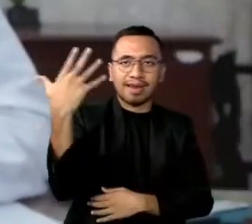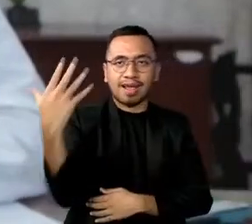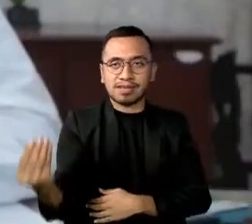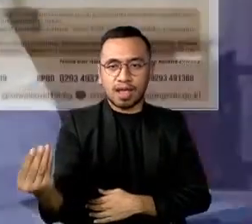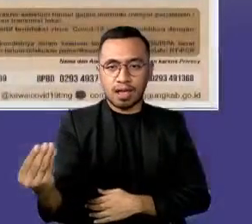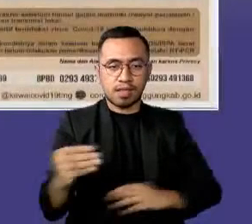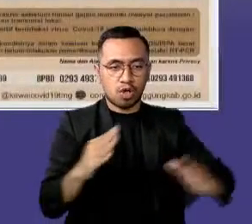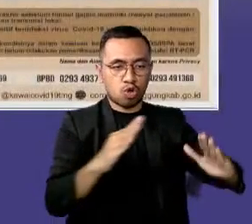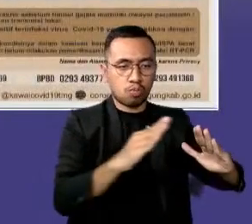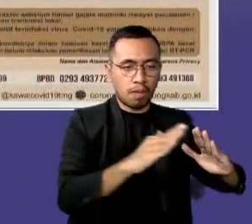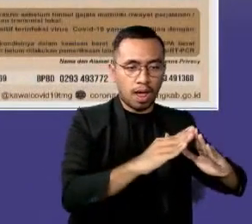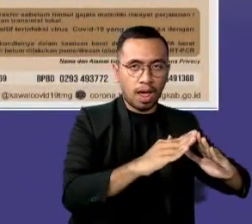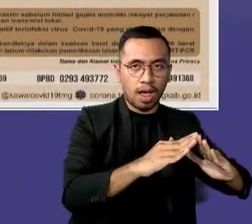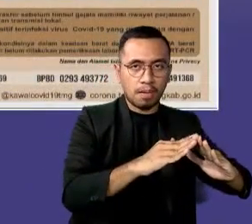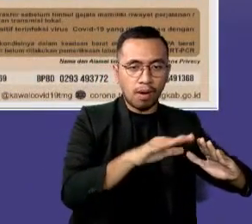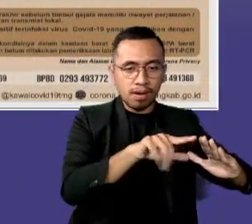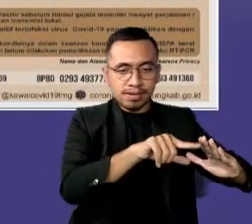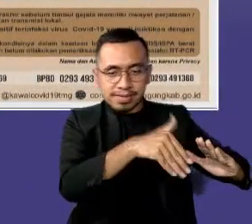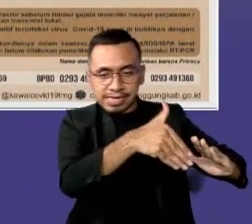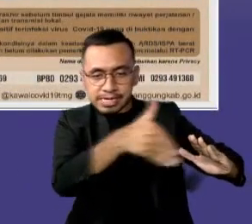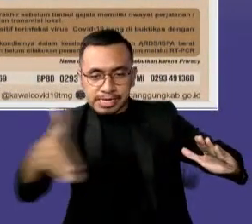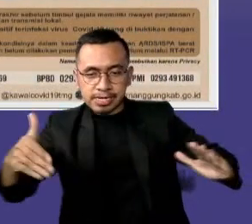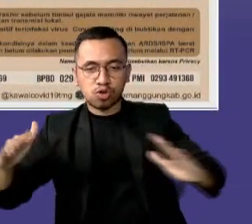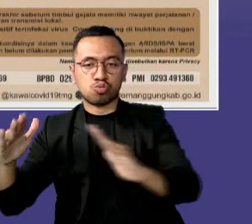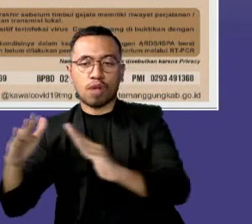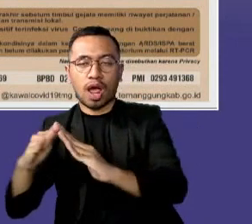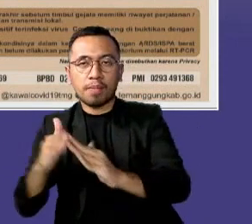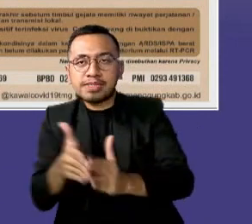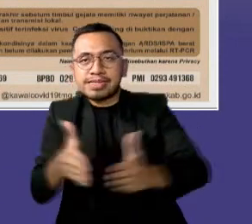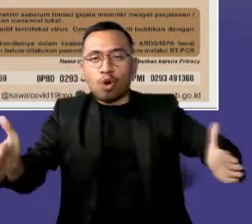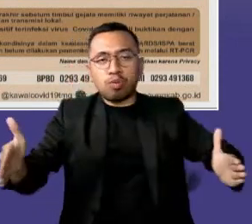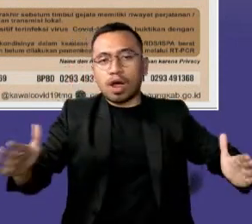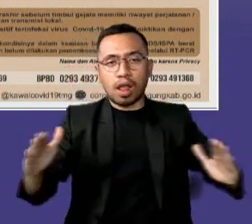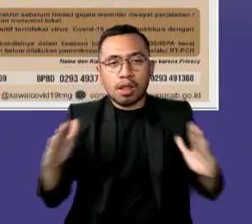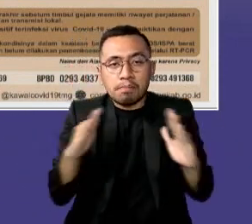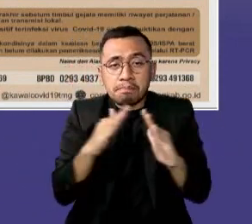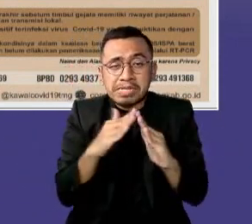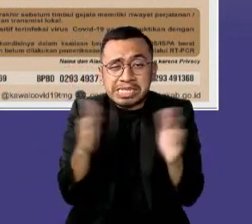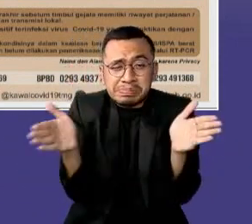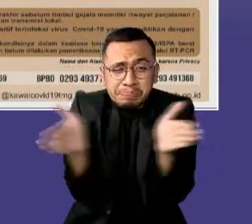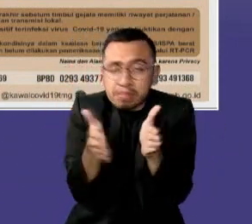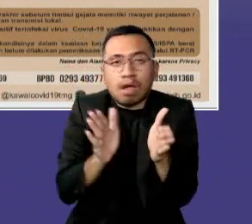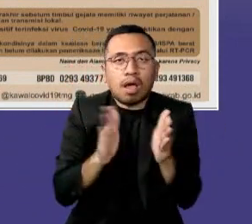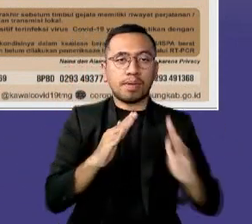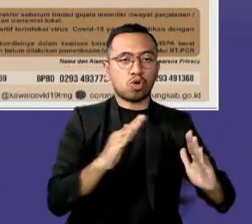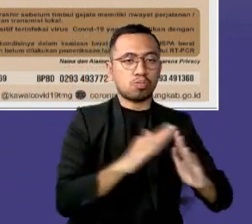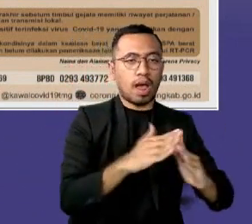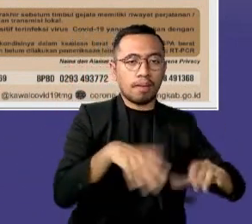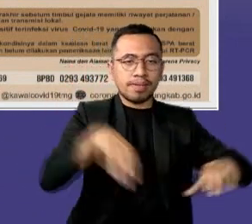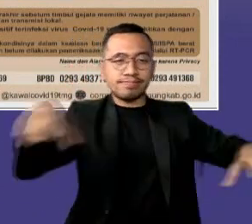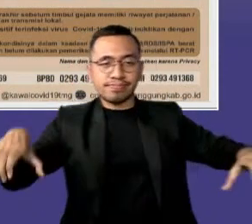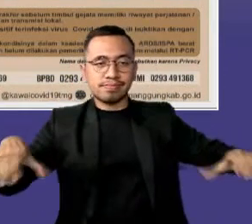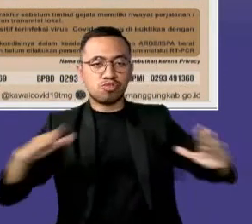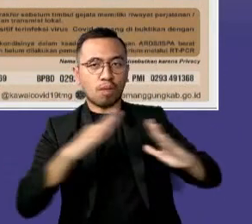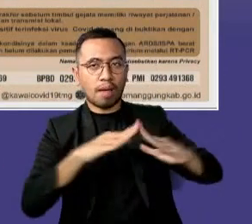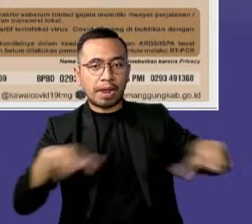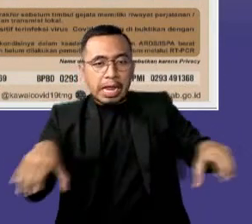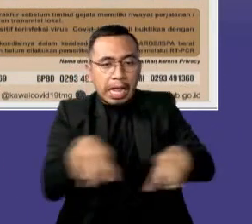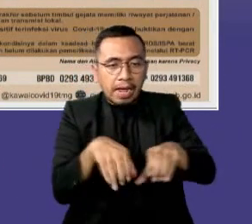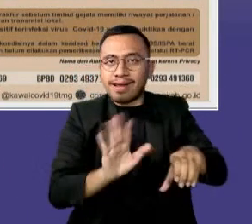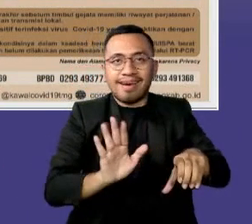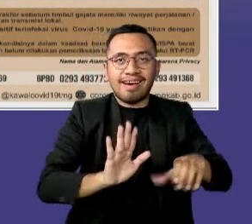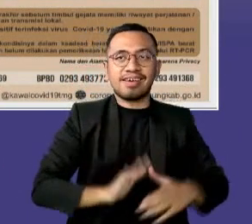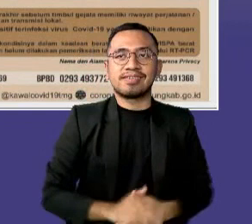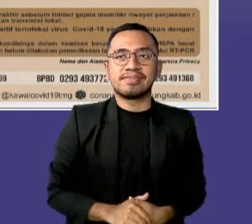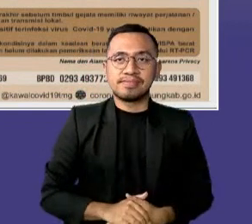dengan yang lainnya sehingga relatif lebih terkondisi berkembangan topiknya tapi kalau di tengah-tengah lokasinya yakni Apakah